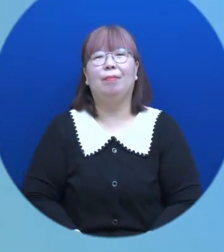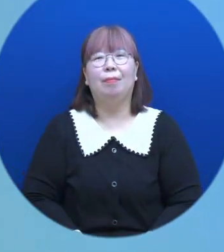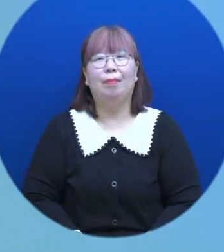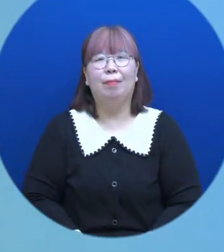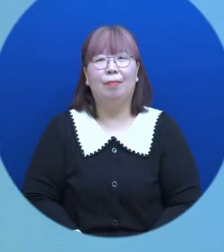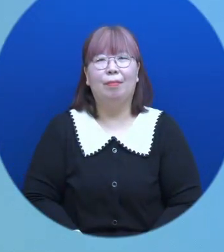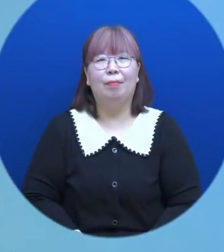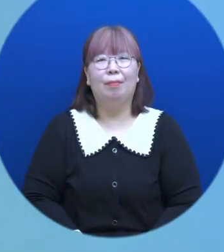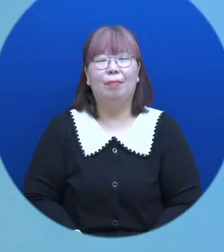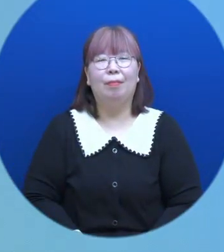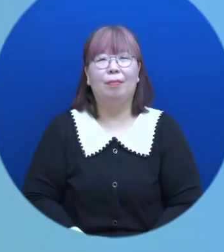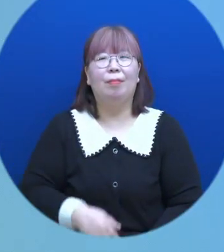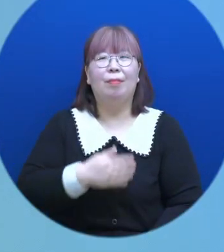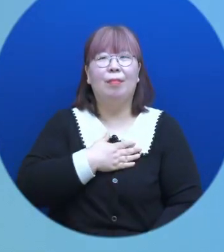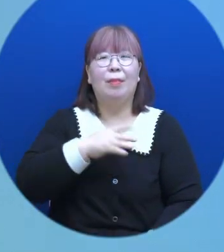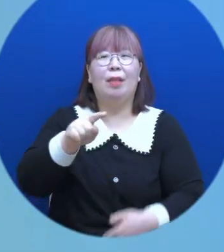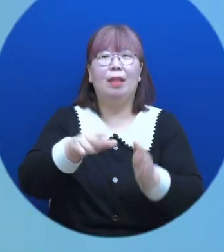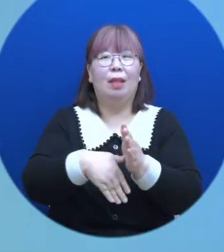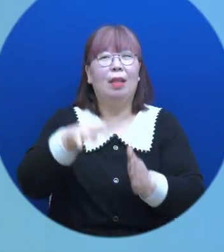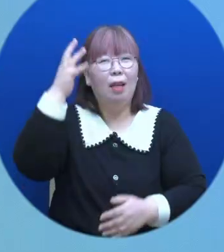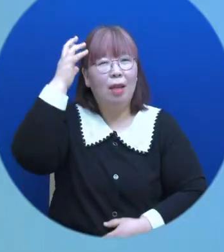그때 제가 기억나는 게 있어요.